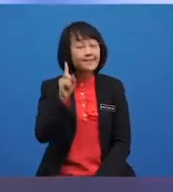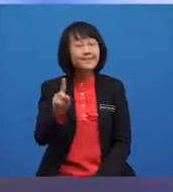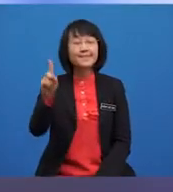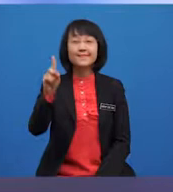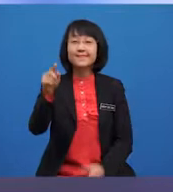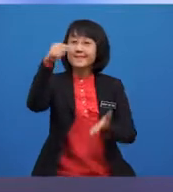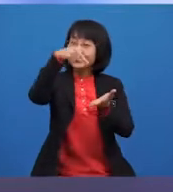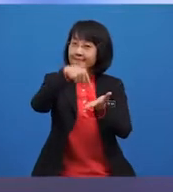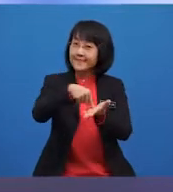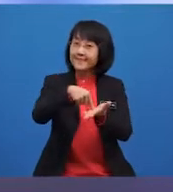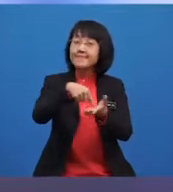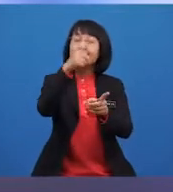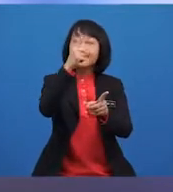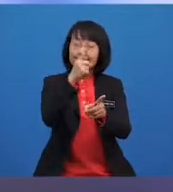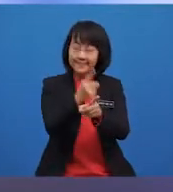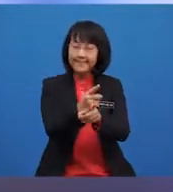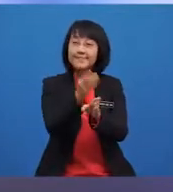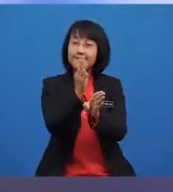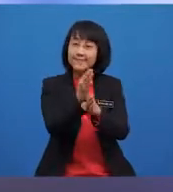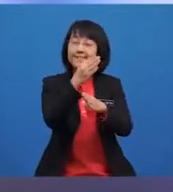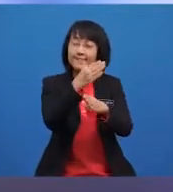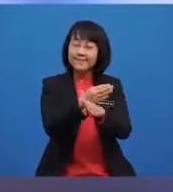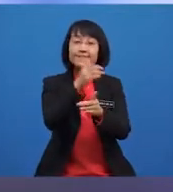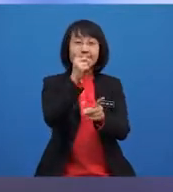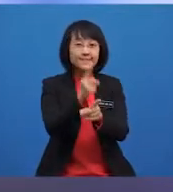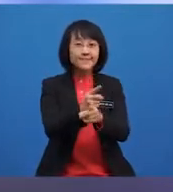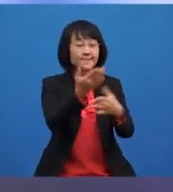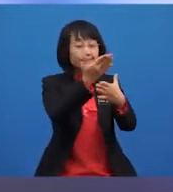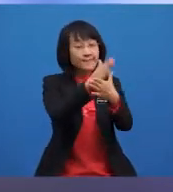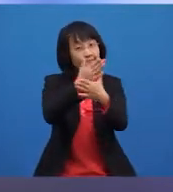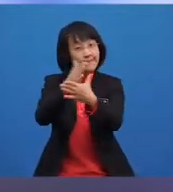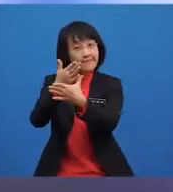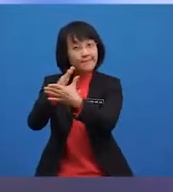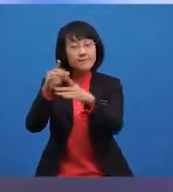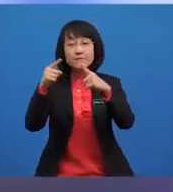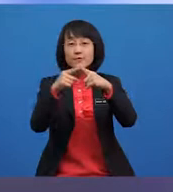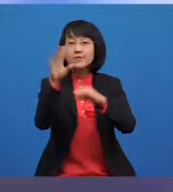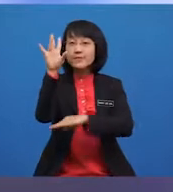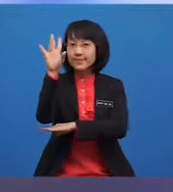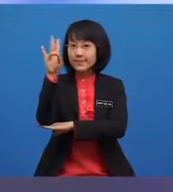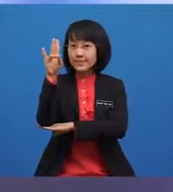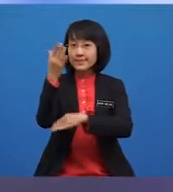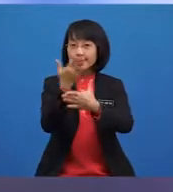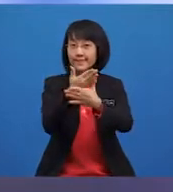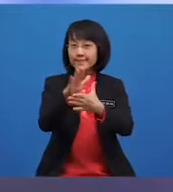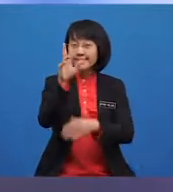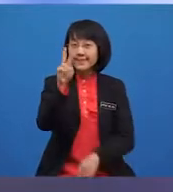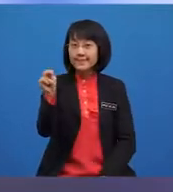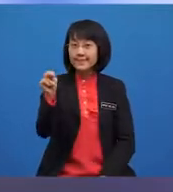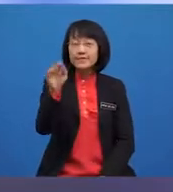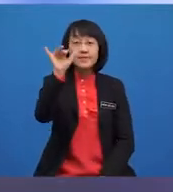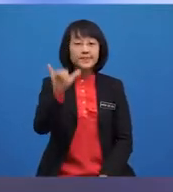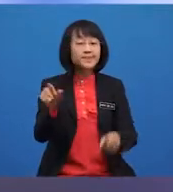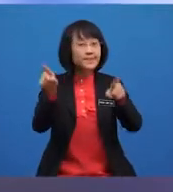Ha, ini baru bentuk yang tepat. Dibahagikan kepada 7